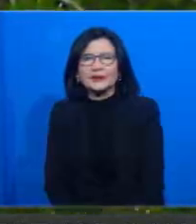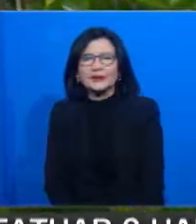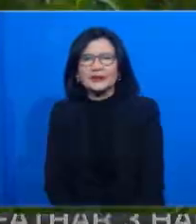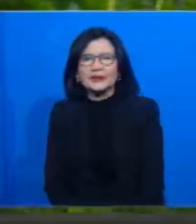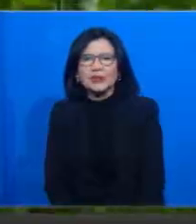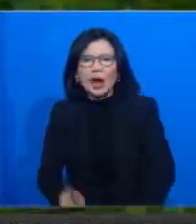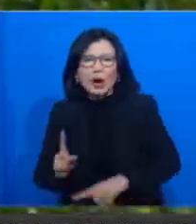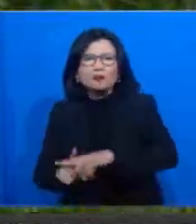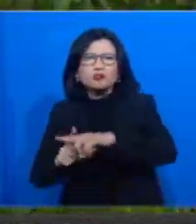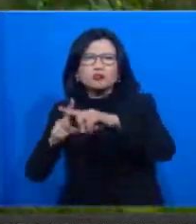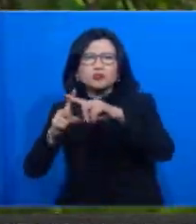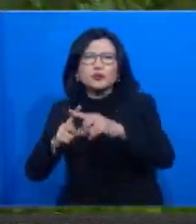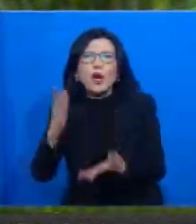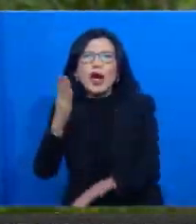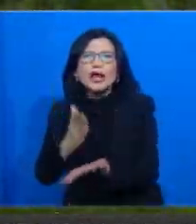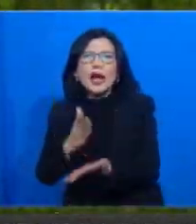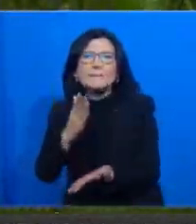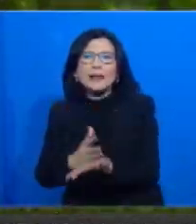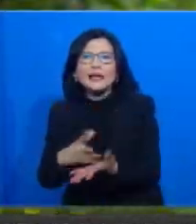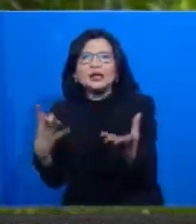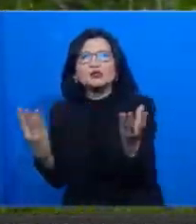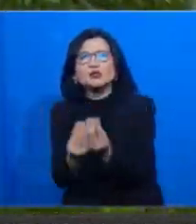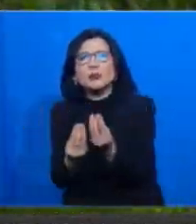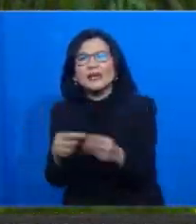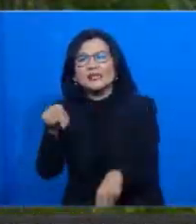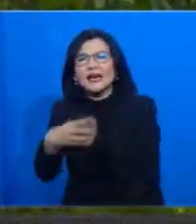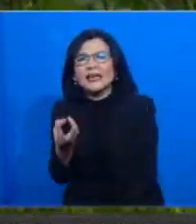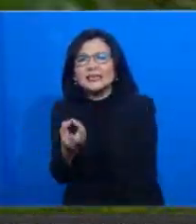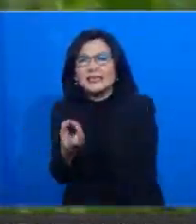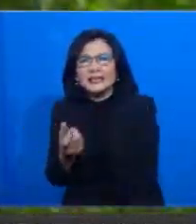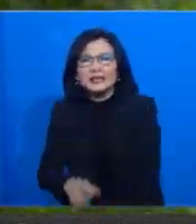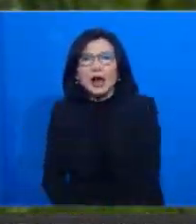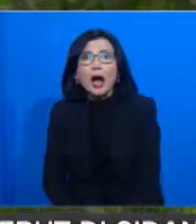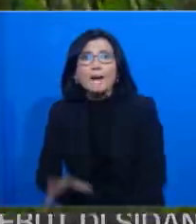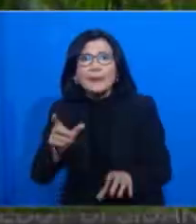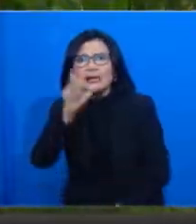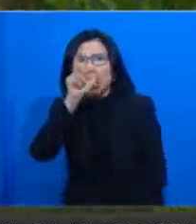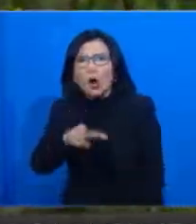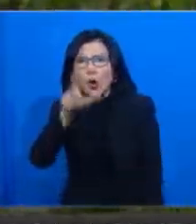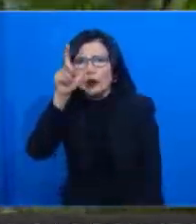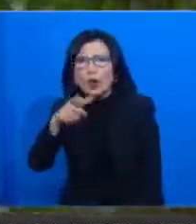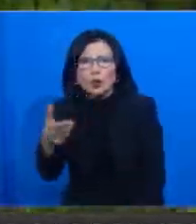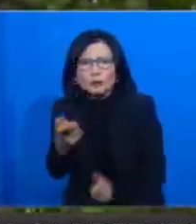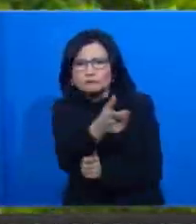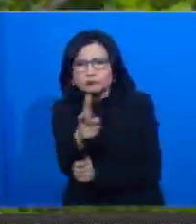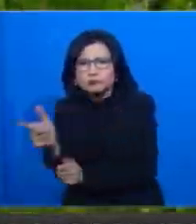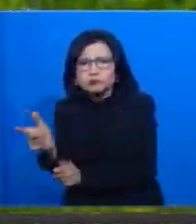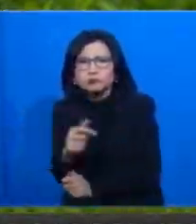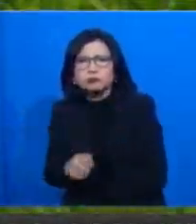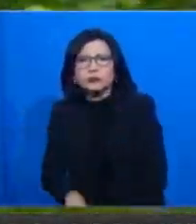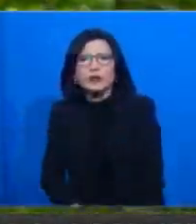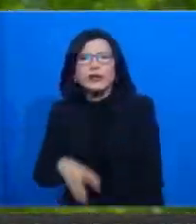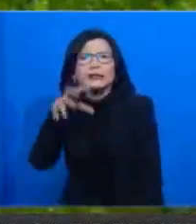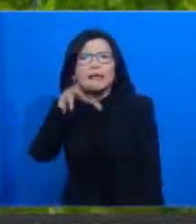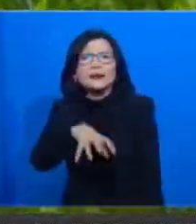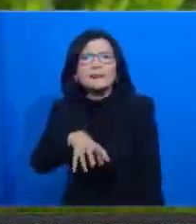yang sangat lambat membuat populasinya sangat sedikit. Ditambah dengan perburuan liar serta alih fungsi lahan, menempatkan primata